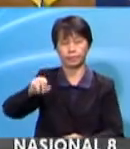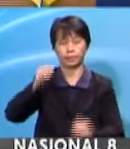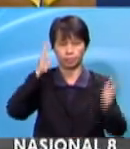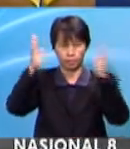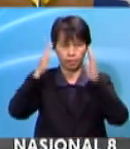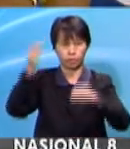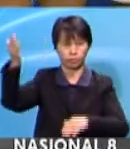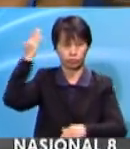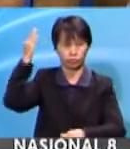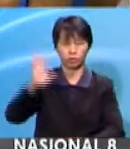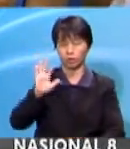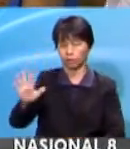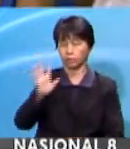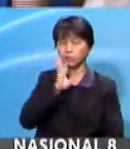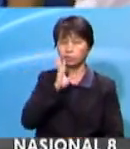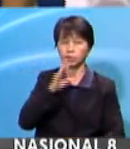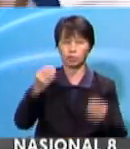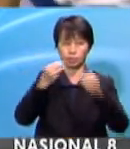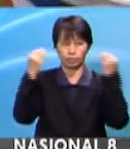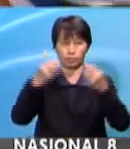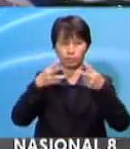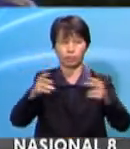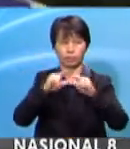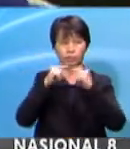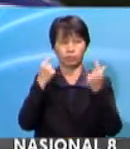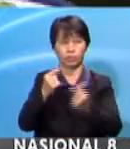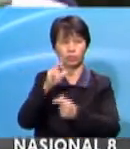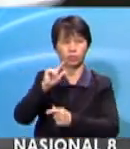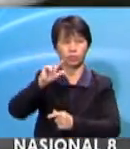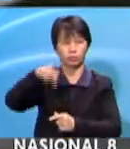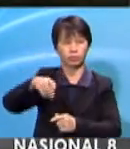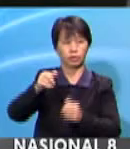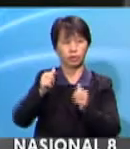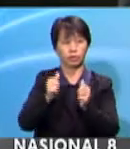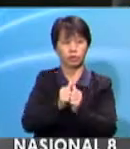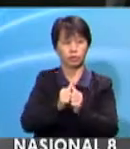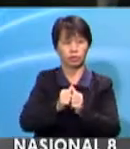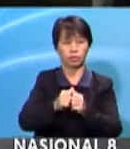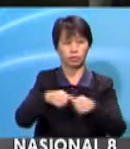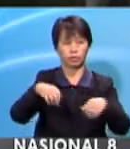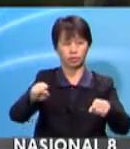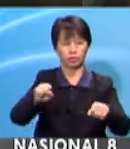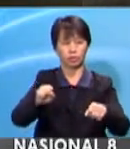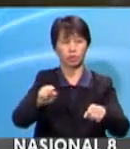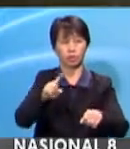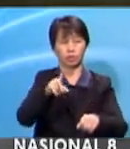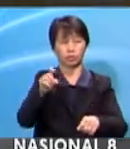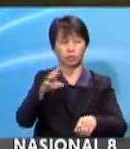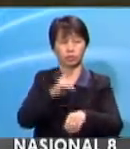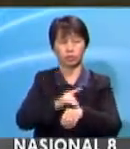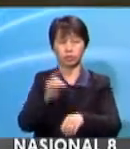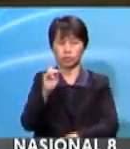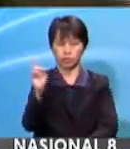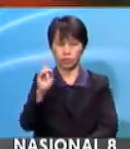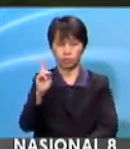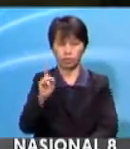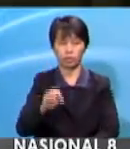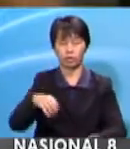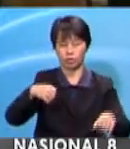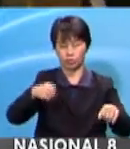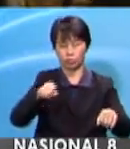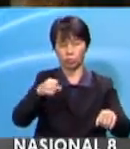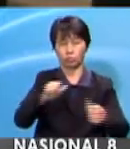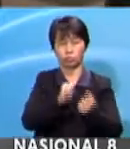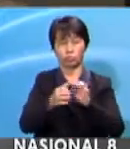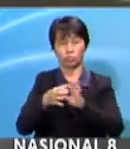cpuan menyatakannya pada majelis pelancaran resmi pasukan JP Moto Racing dan x2 di taman Sara JPM auto sport